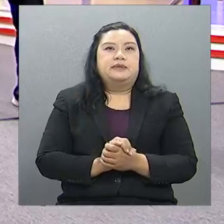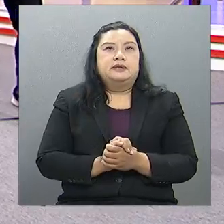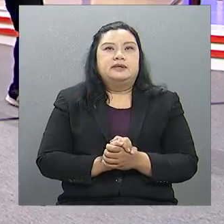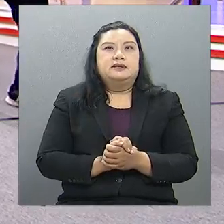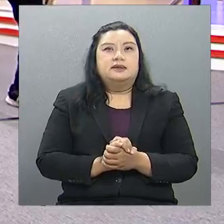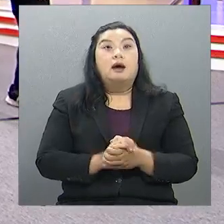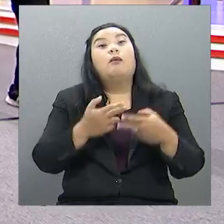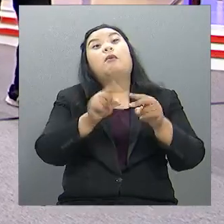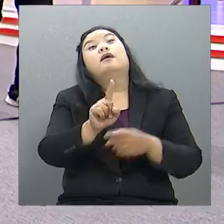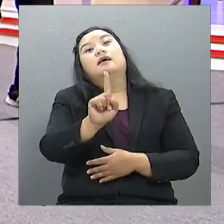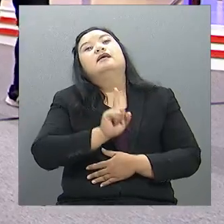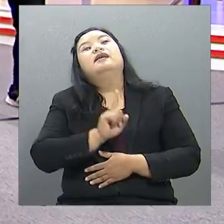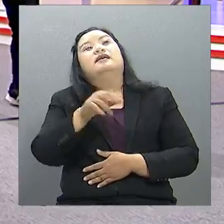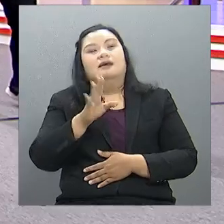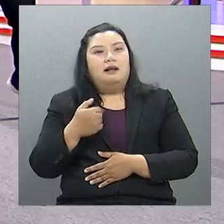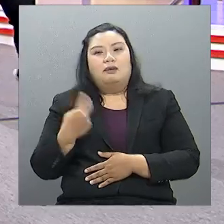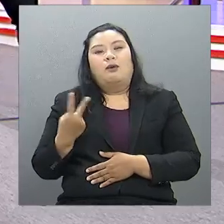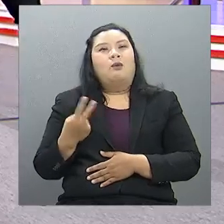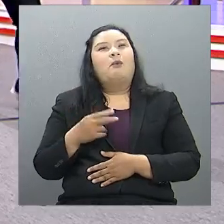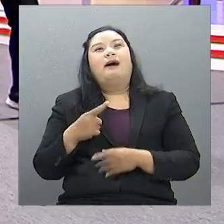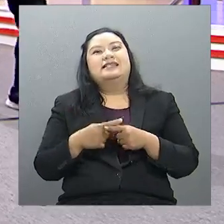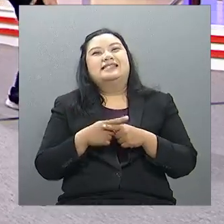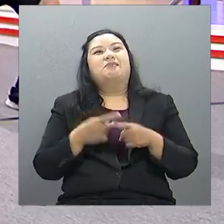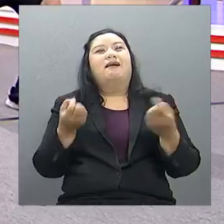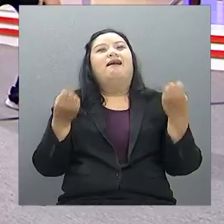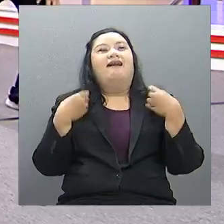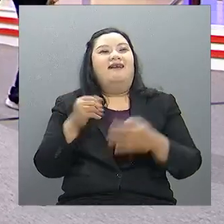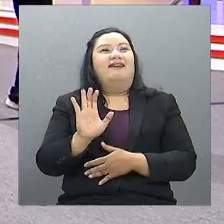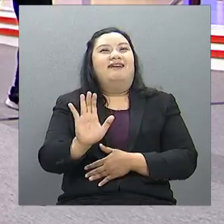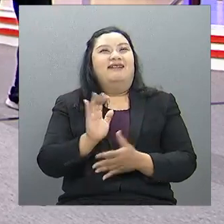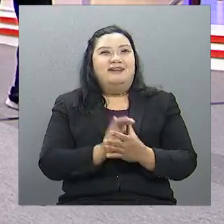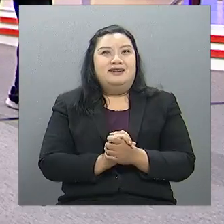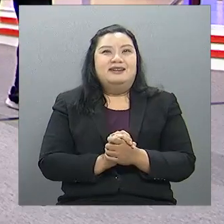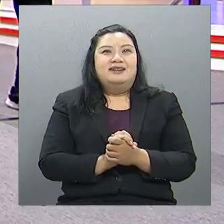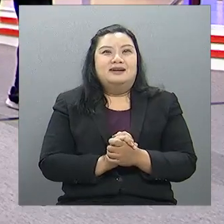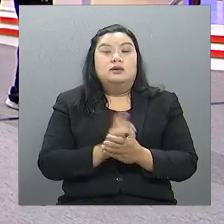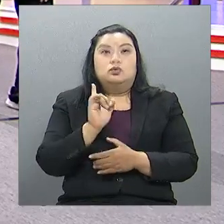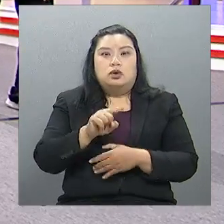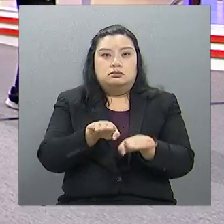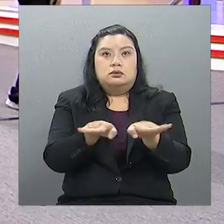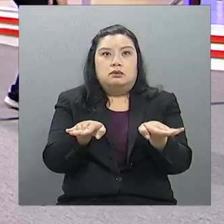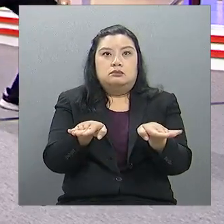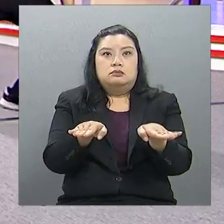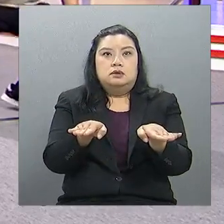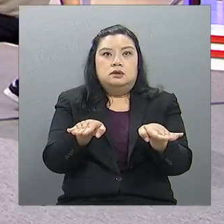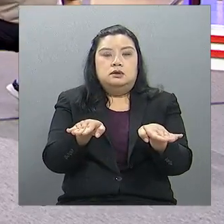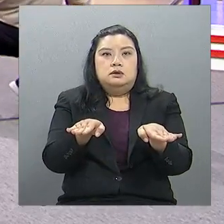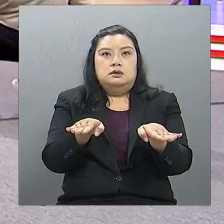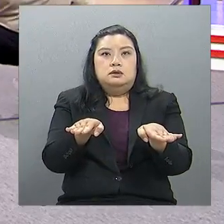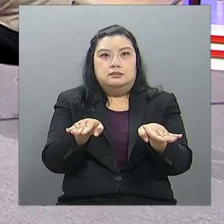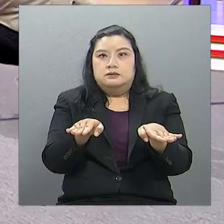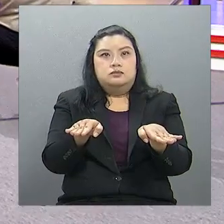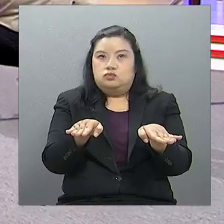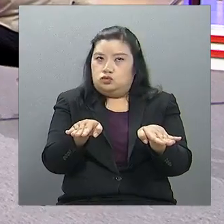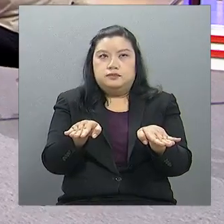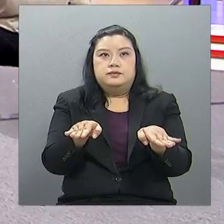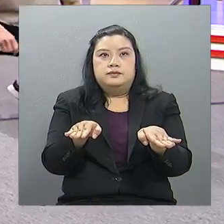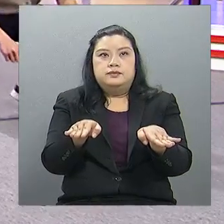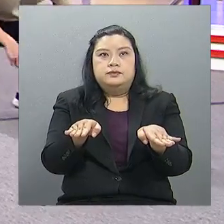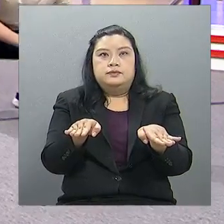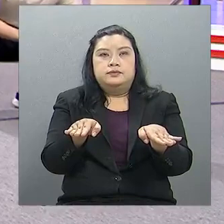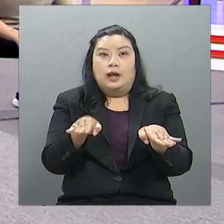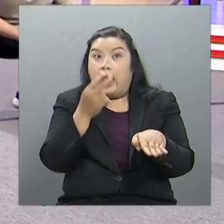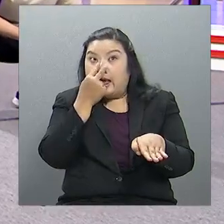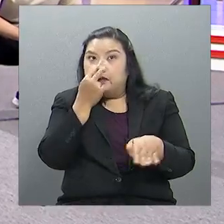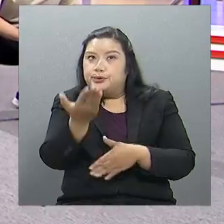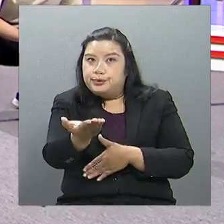Quarter